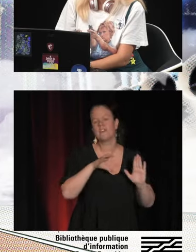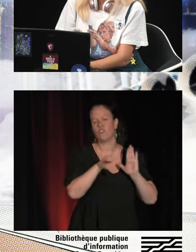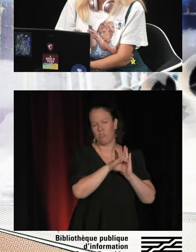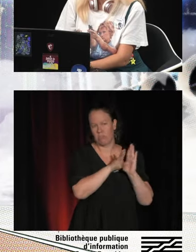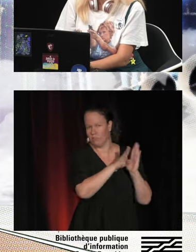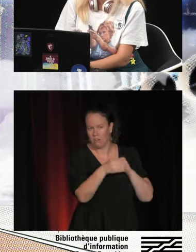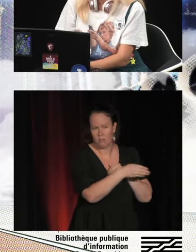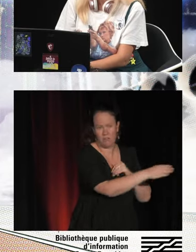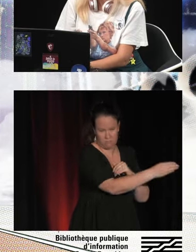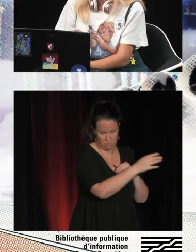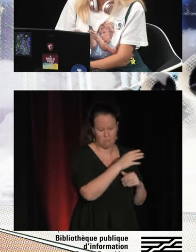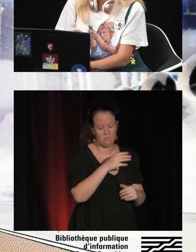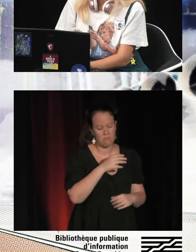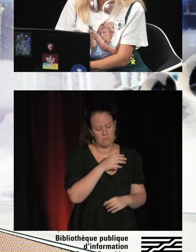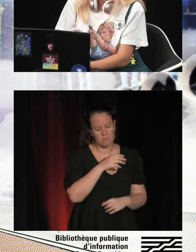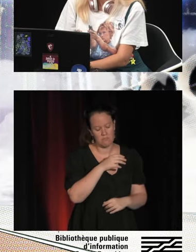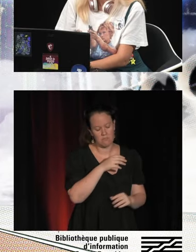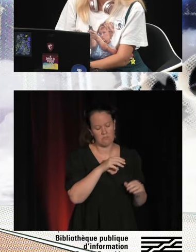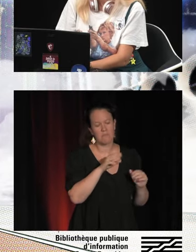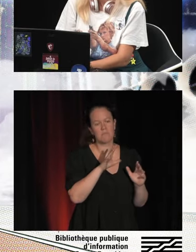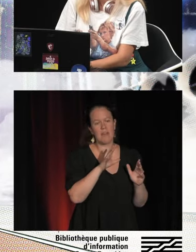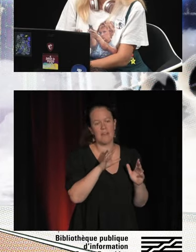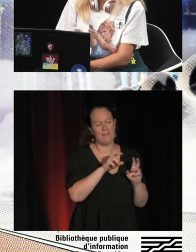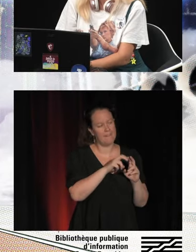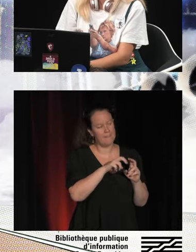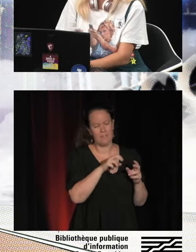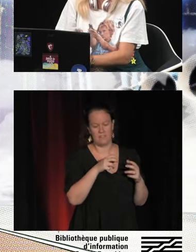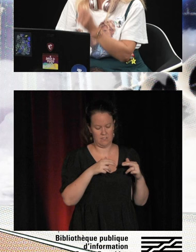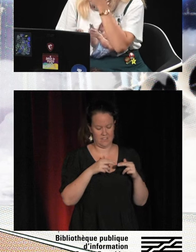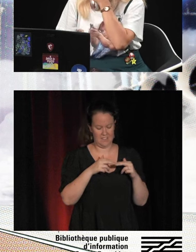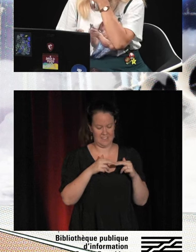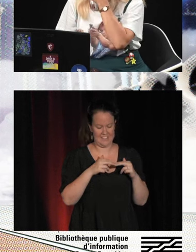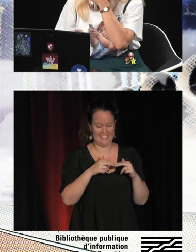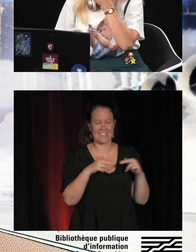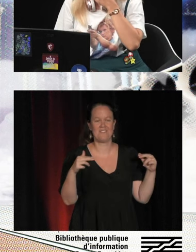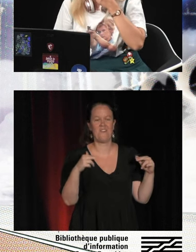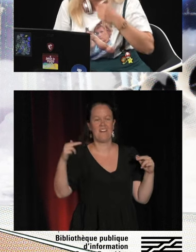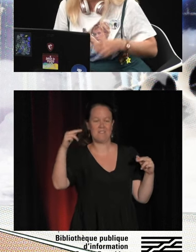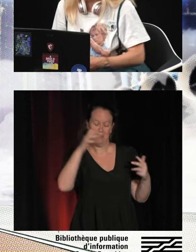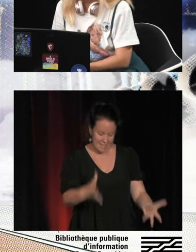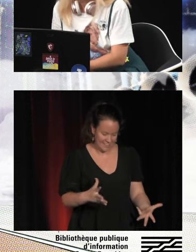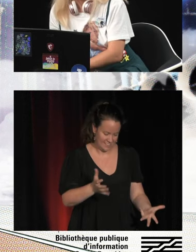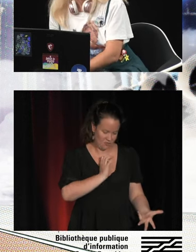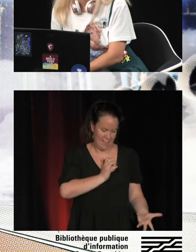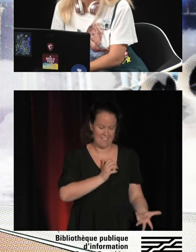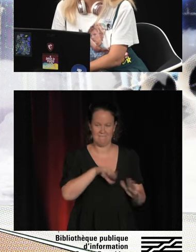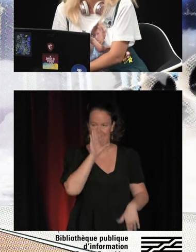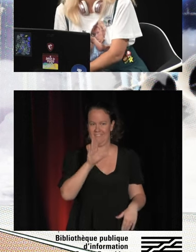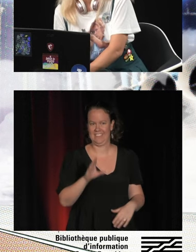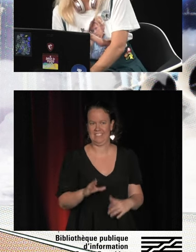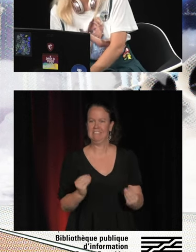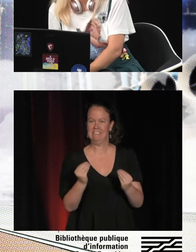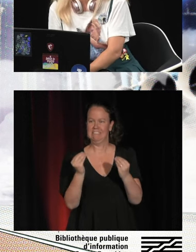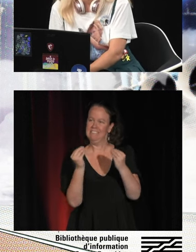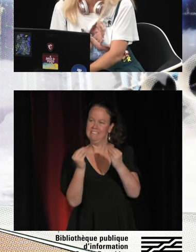comme vous avez pu le voir, il n'y en a pas après chaque niveau. Sinon, on serait déjà... Bouge-toi le chien, je le savais. Allez, c'est super. Qu'est-ce qu'on